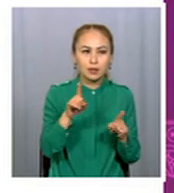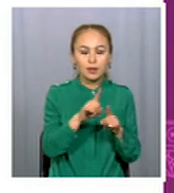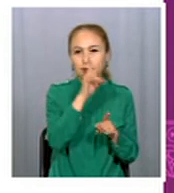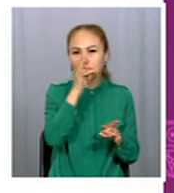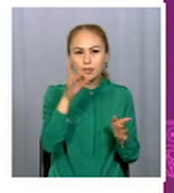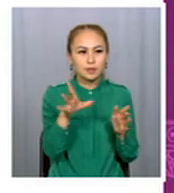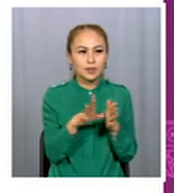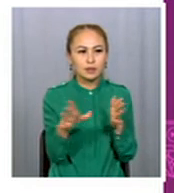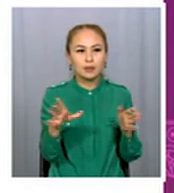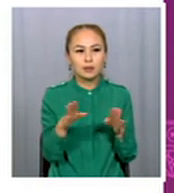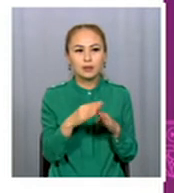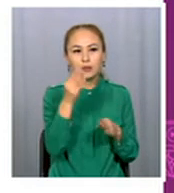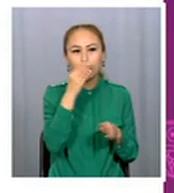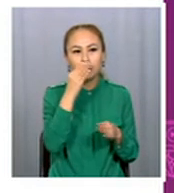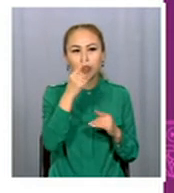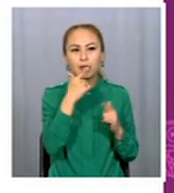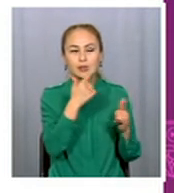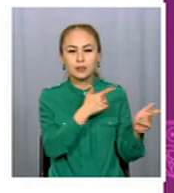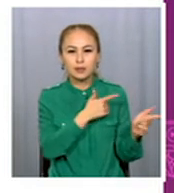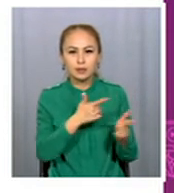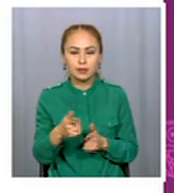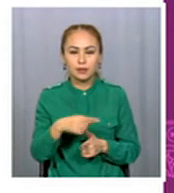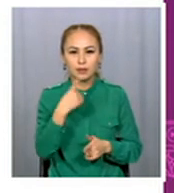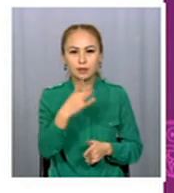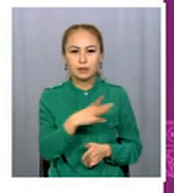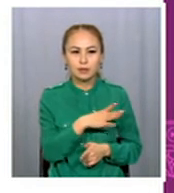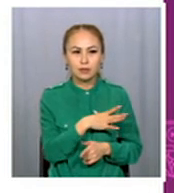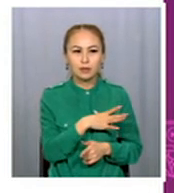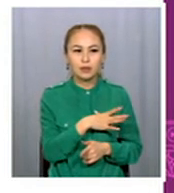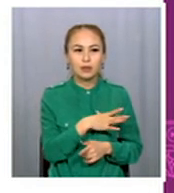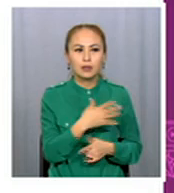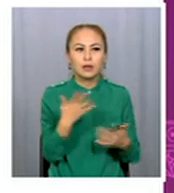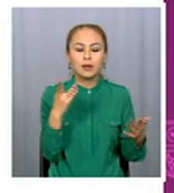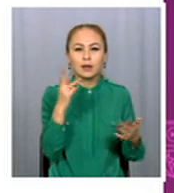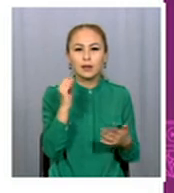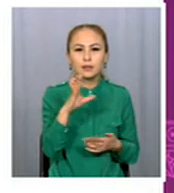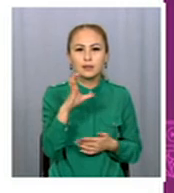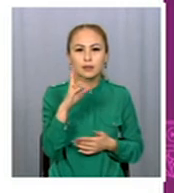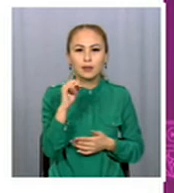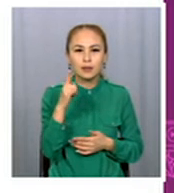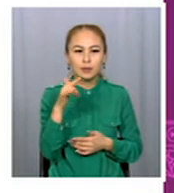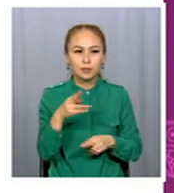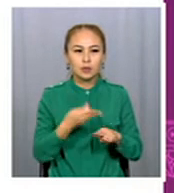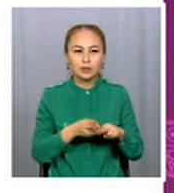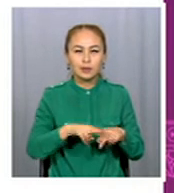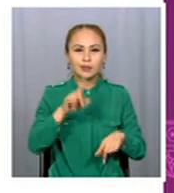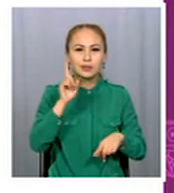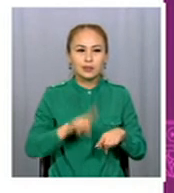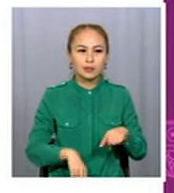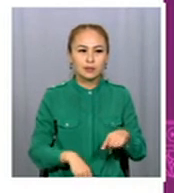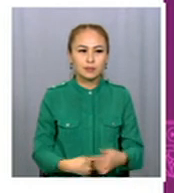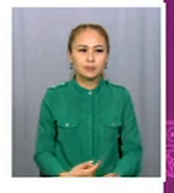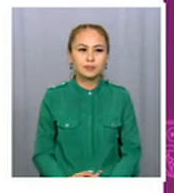қас қағым сәтте тамақ әзірлейді екен. Қас қағым сәтте тез.